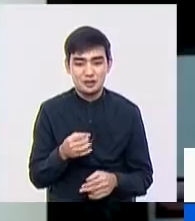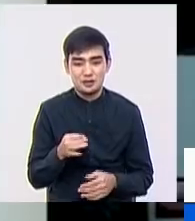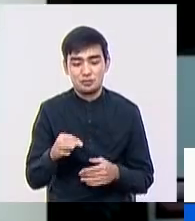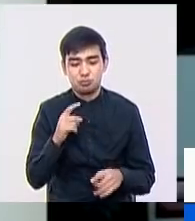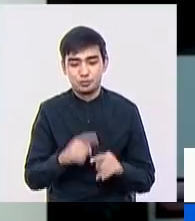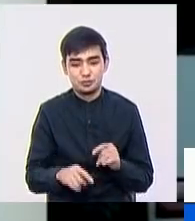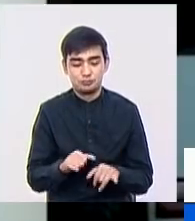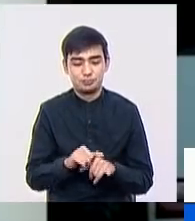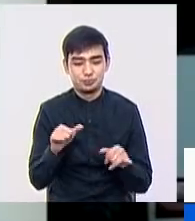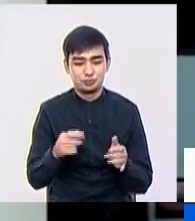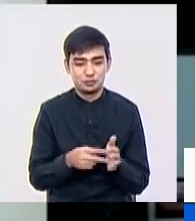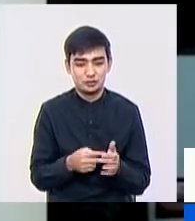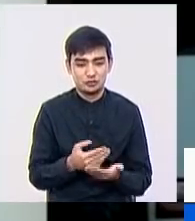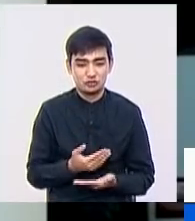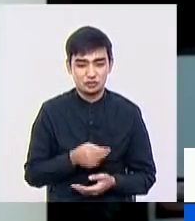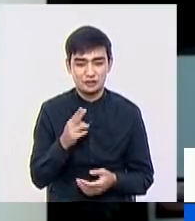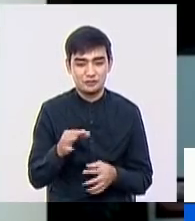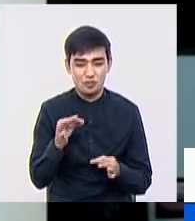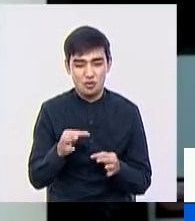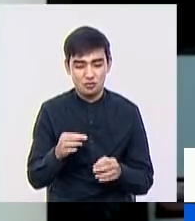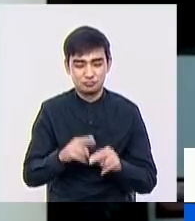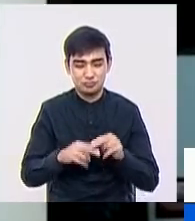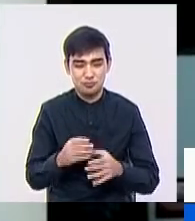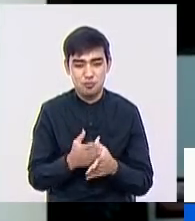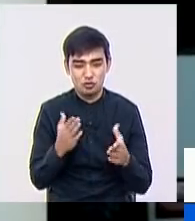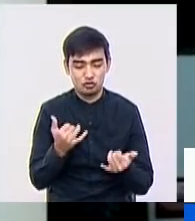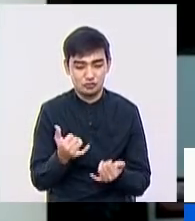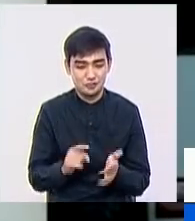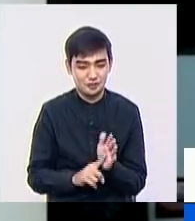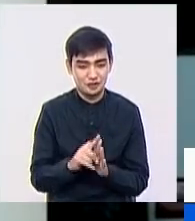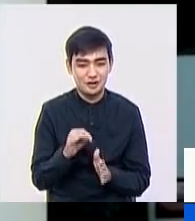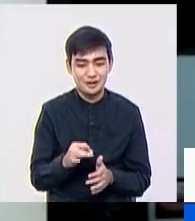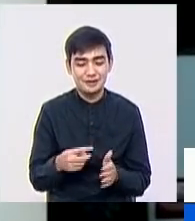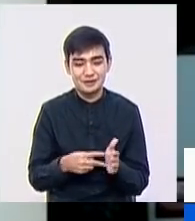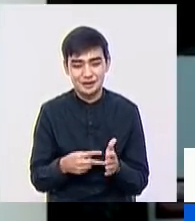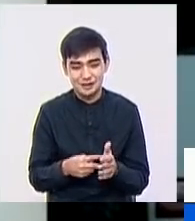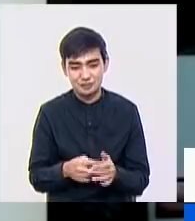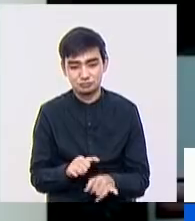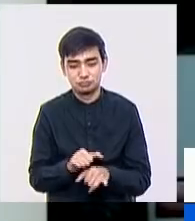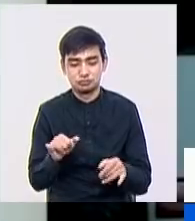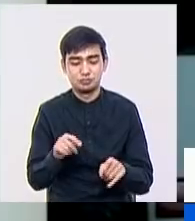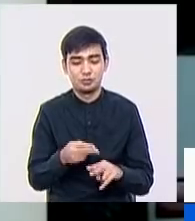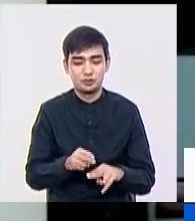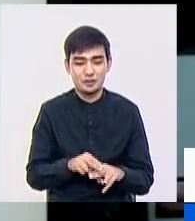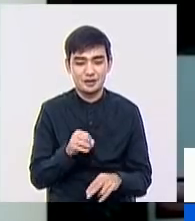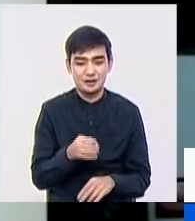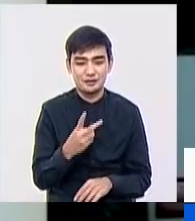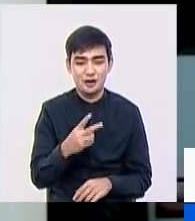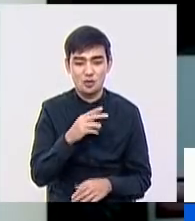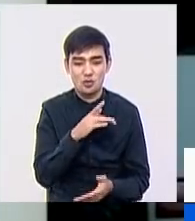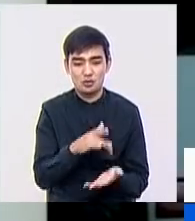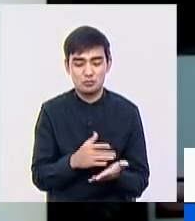резко увеличили объем жилищного строительства. И рост цен прежде всего наблюдается в этих двух